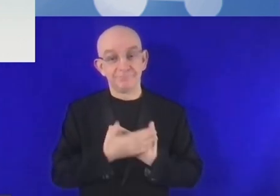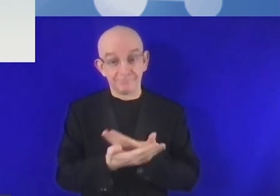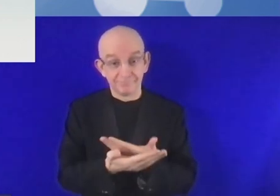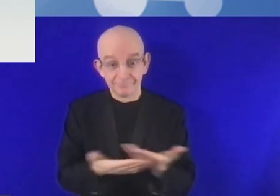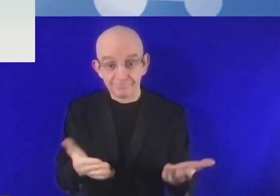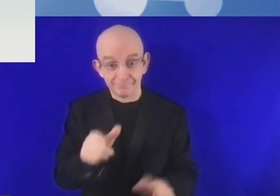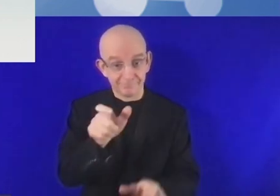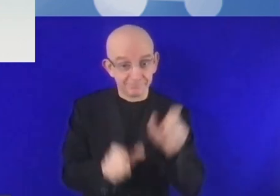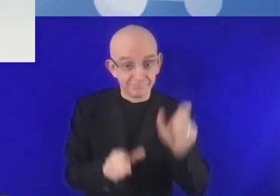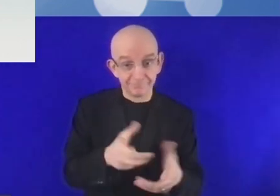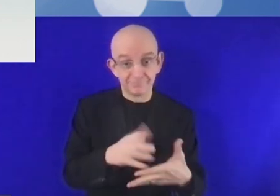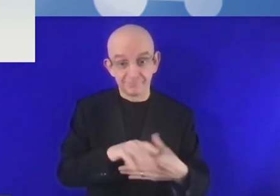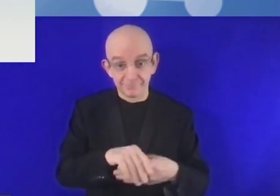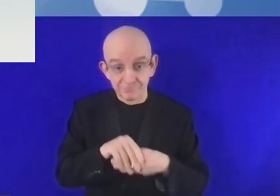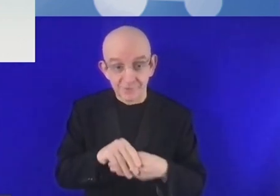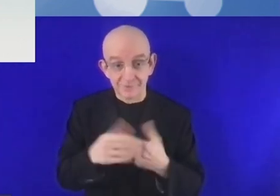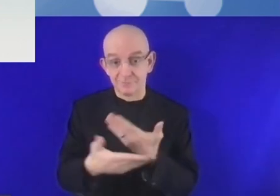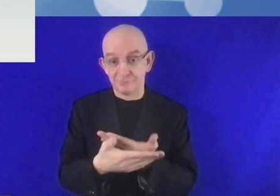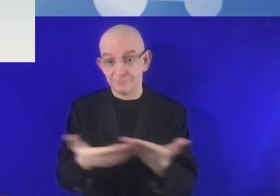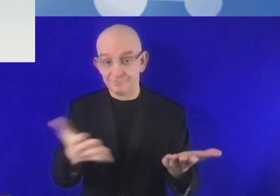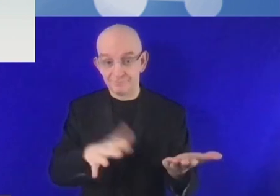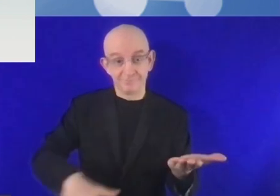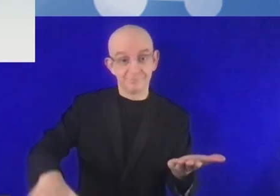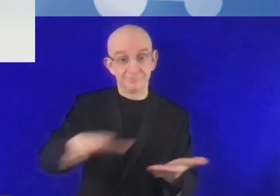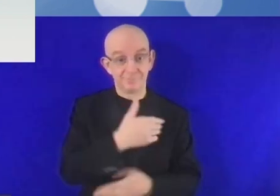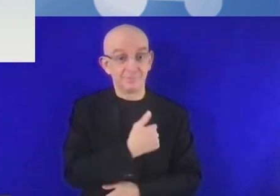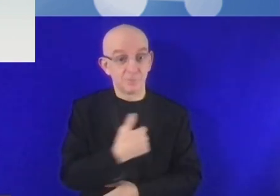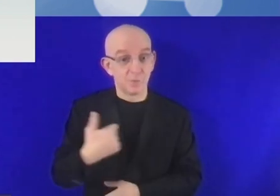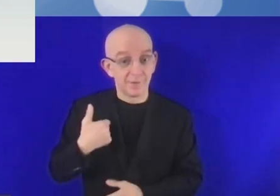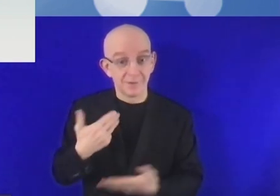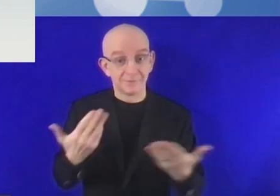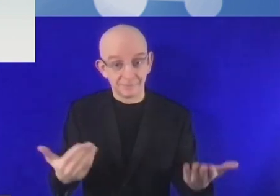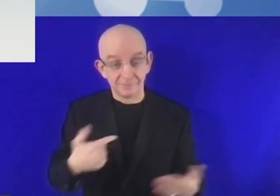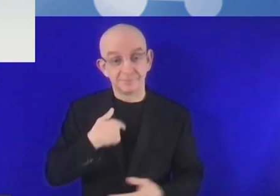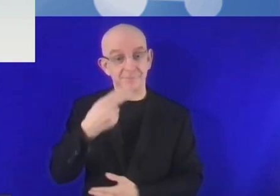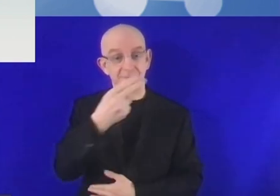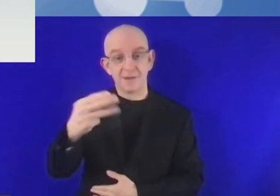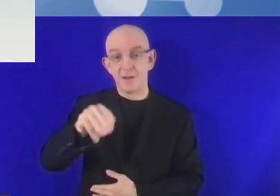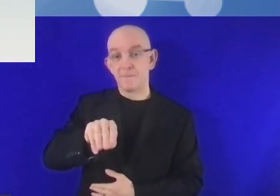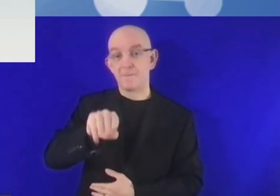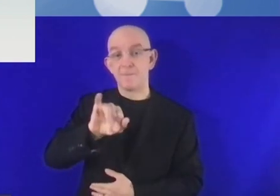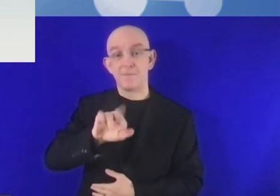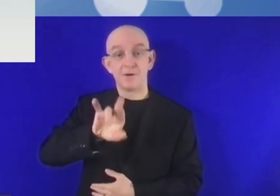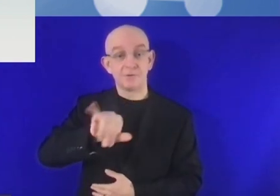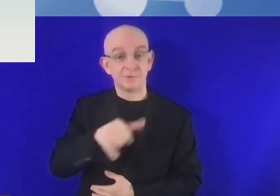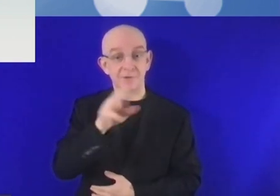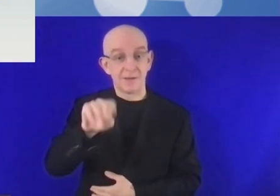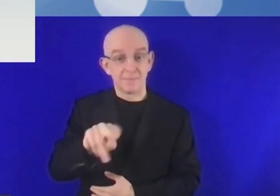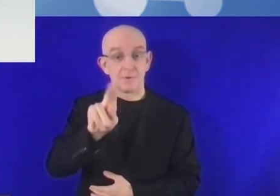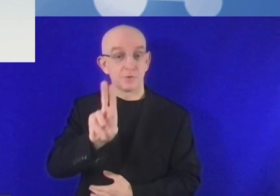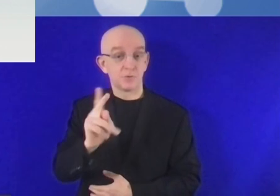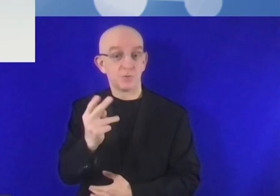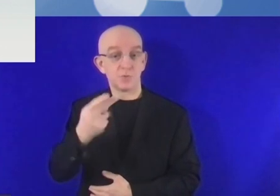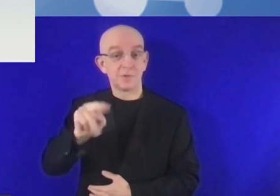Szanowni Państwo, drodzy koledzy, drodzy przyjaciele zgromadzeni tu w Katowicach. Nazywam się Miriam Kühne, jestem